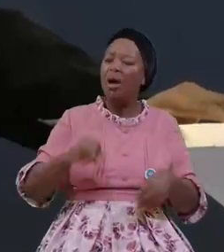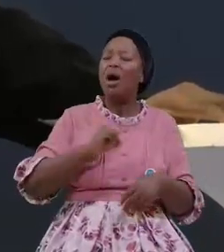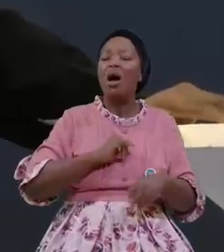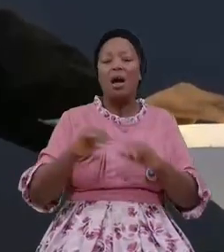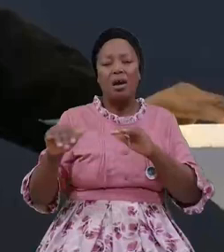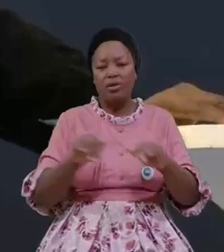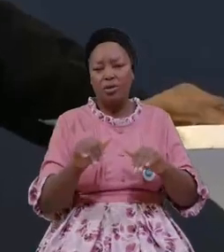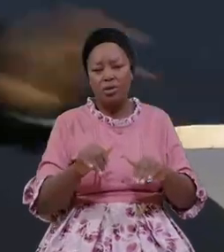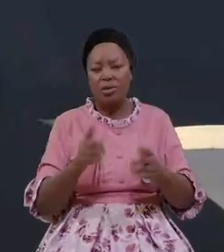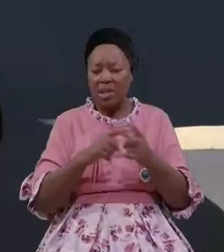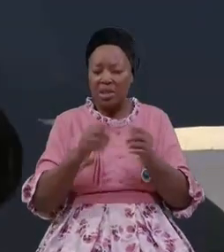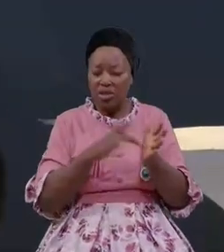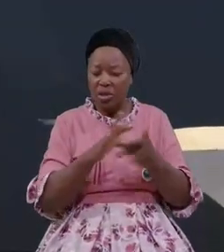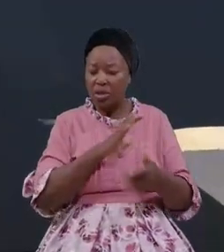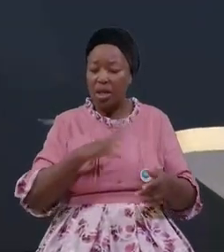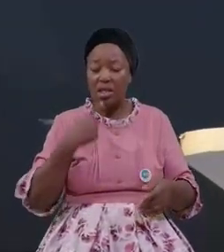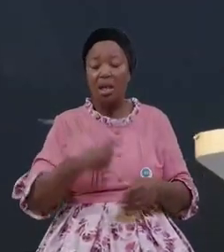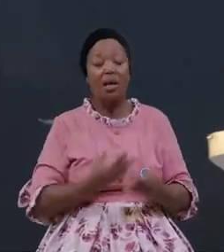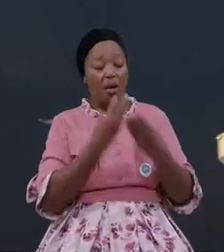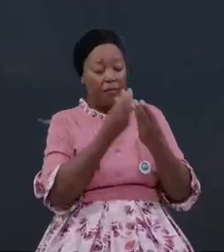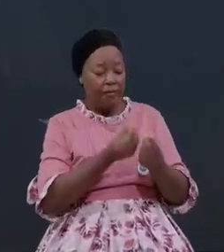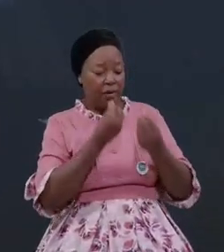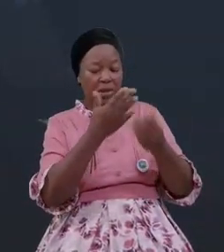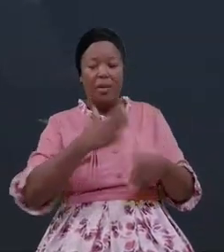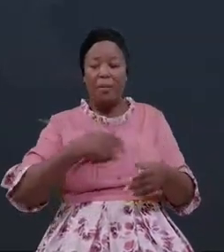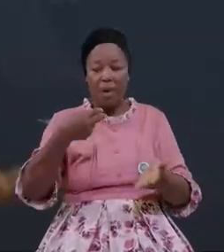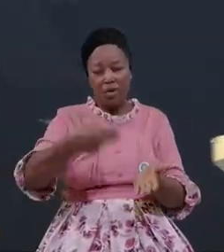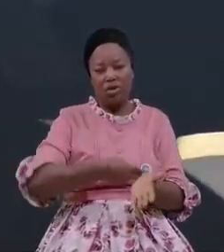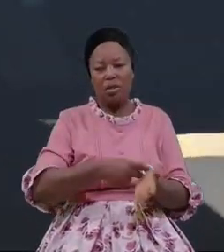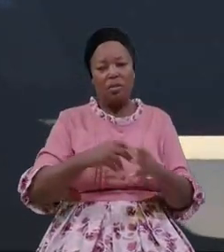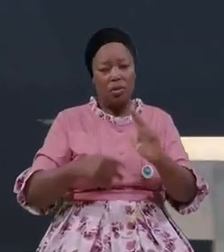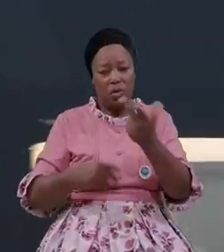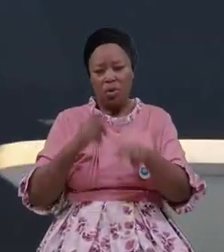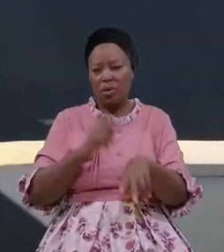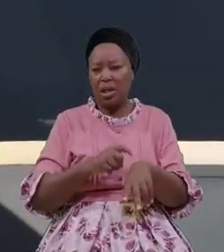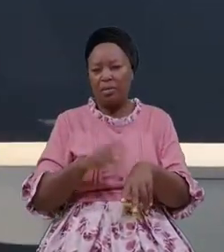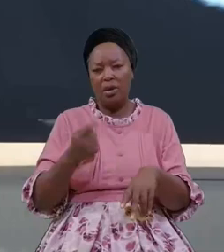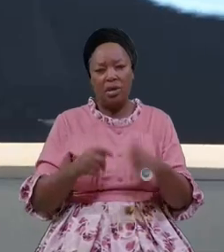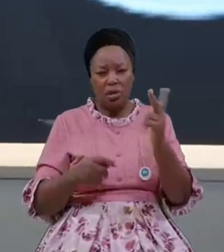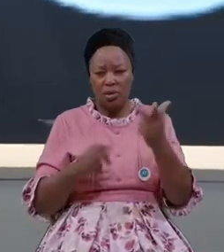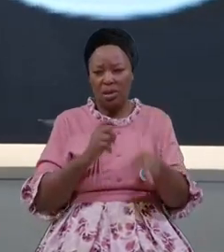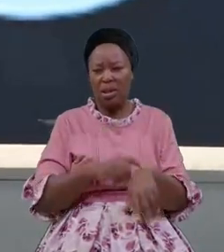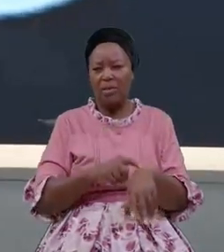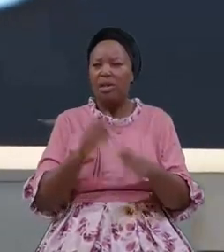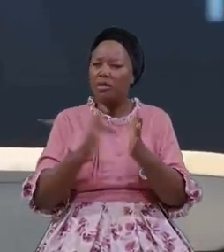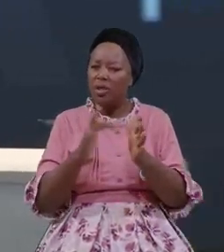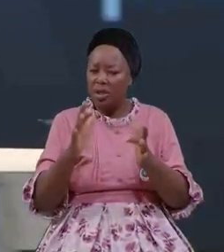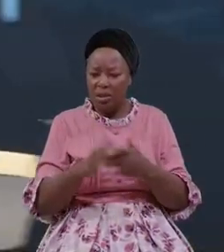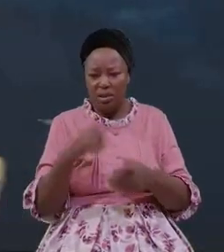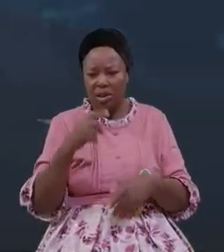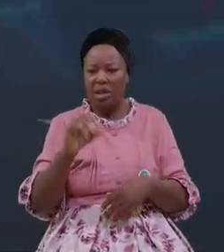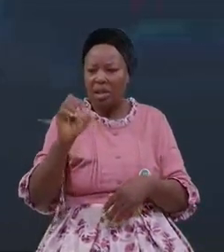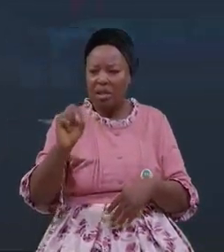lui a dit pè M m brebis trè fois Jésus a dit Simon